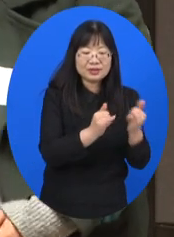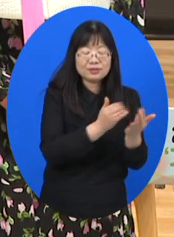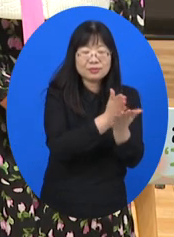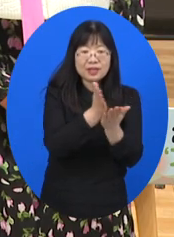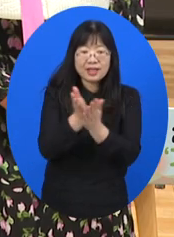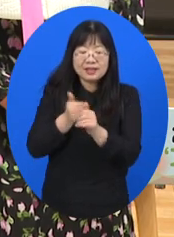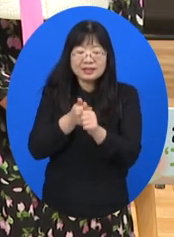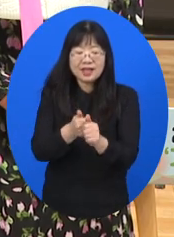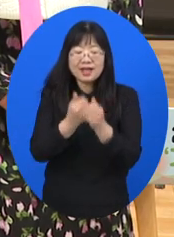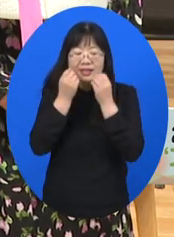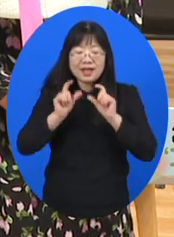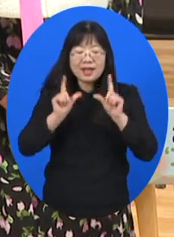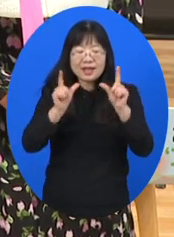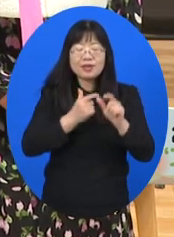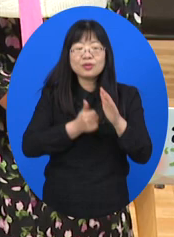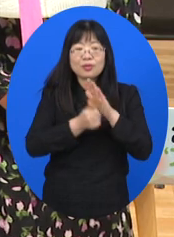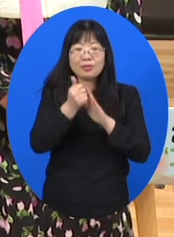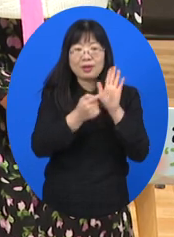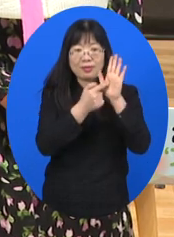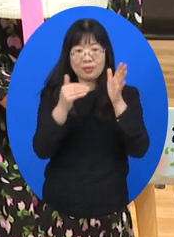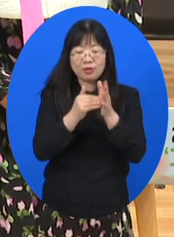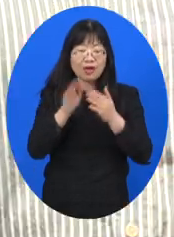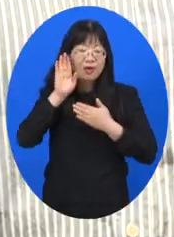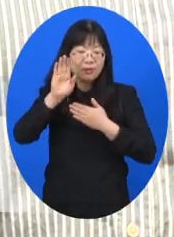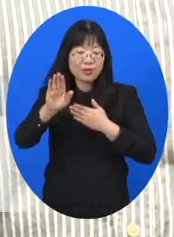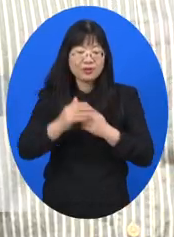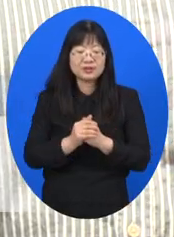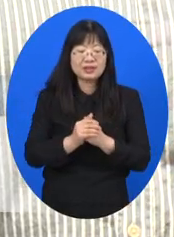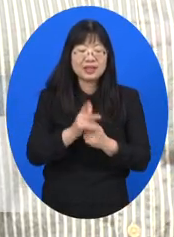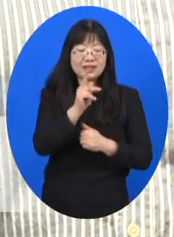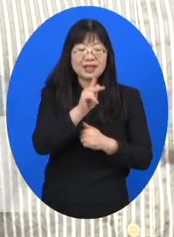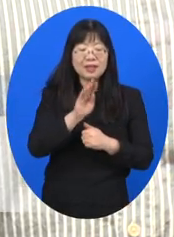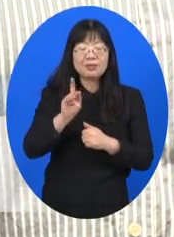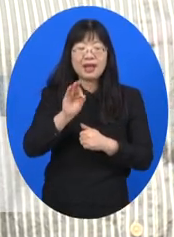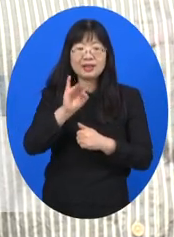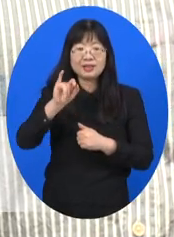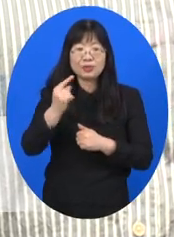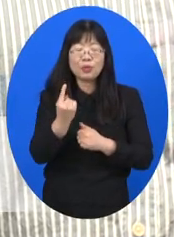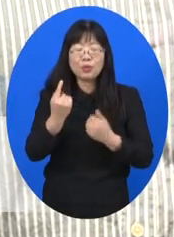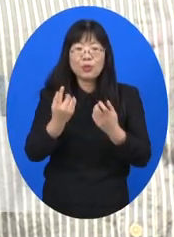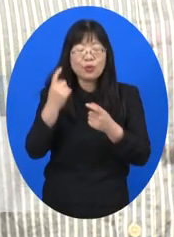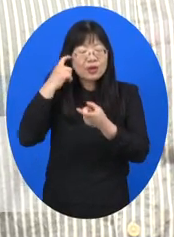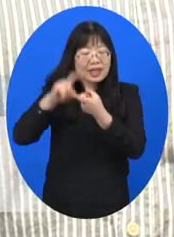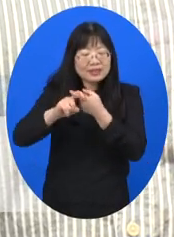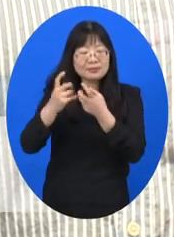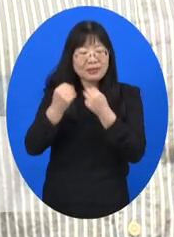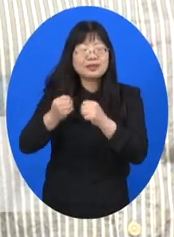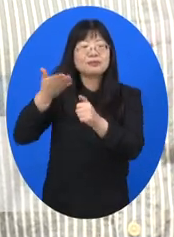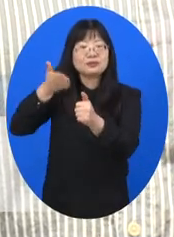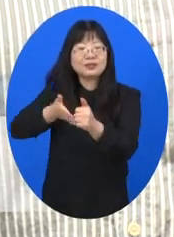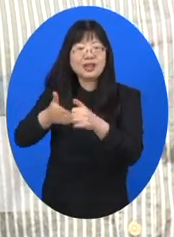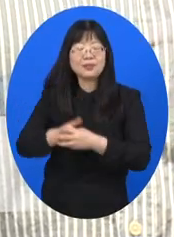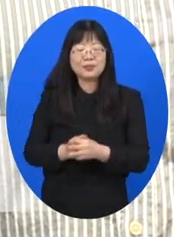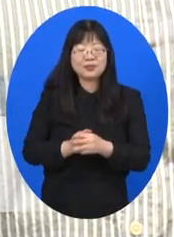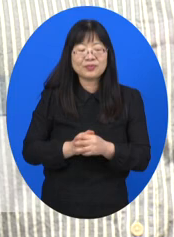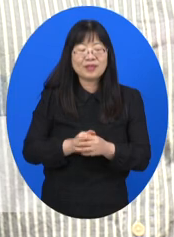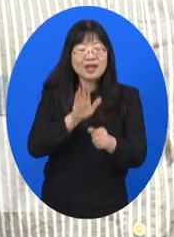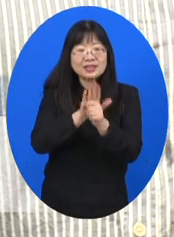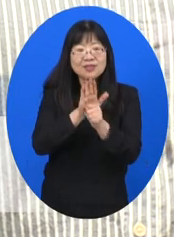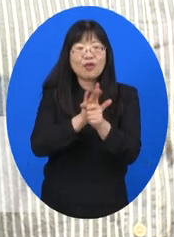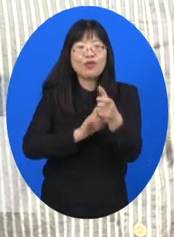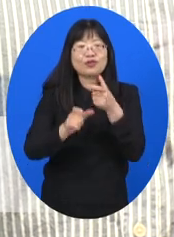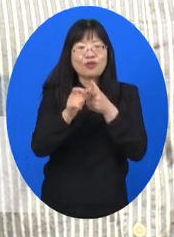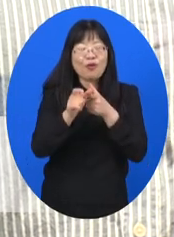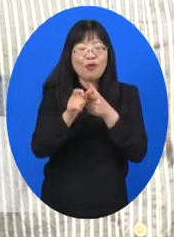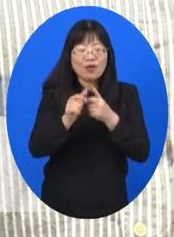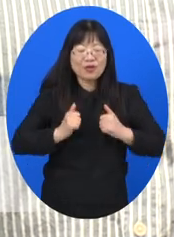분야별로 새해 소망을 발표하고 앞으로도 K-바이오 많이 관심 가져주시고 더욱더 지원을 많이